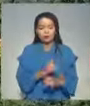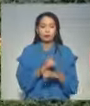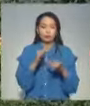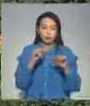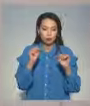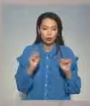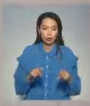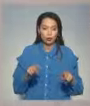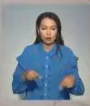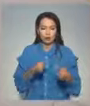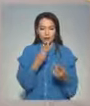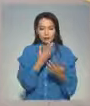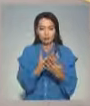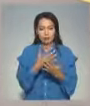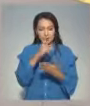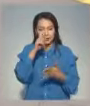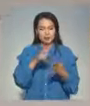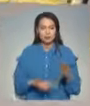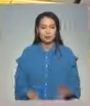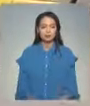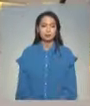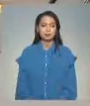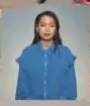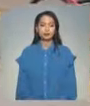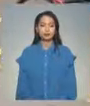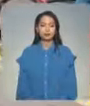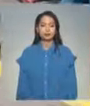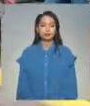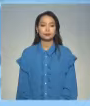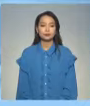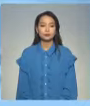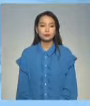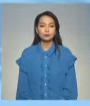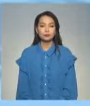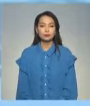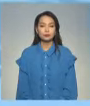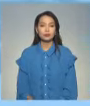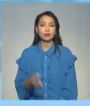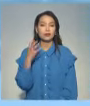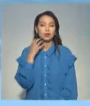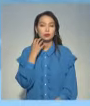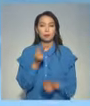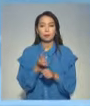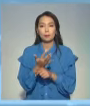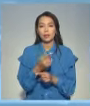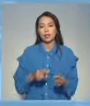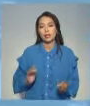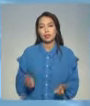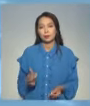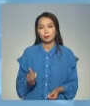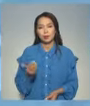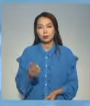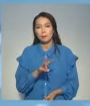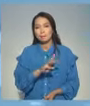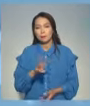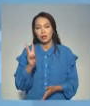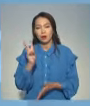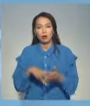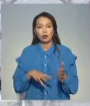сенімді. Еркін Карин, Алтынбек Қабделов, Астана Таймс, Орал. Қызылордалық бірнеше кәсіпкер миллиондаған айыппұл